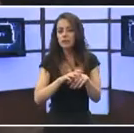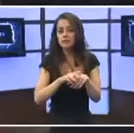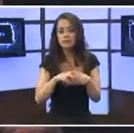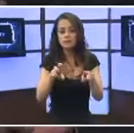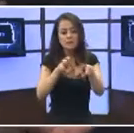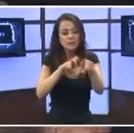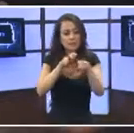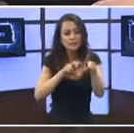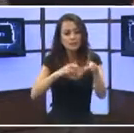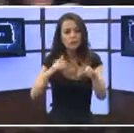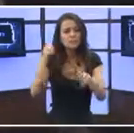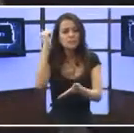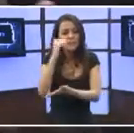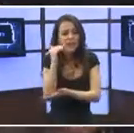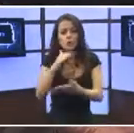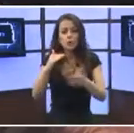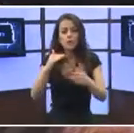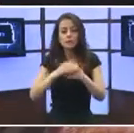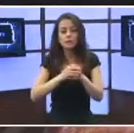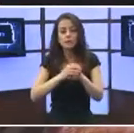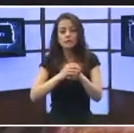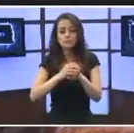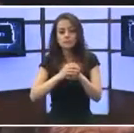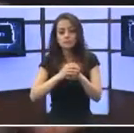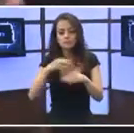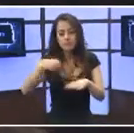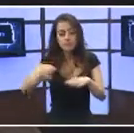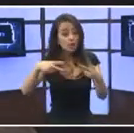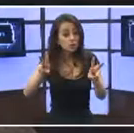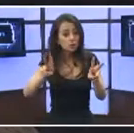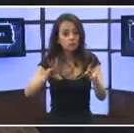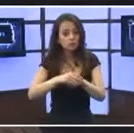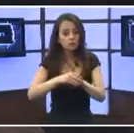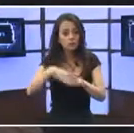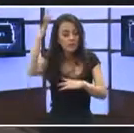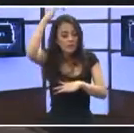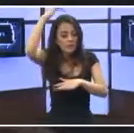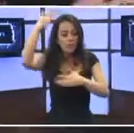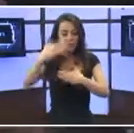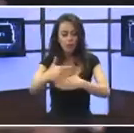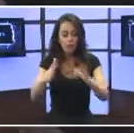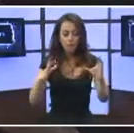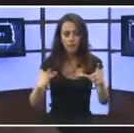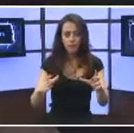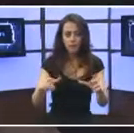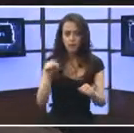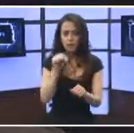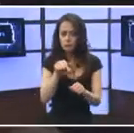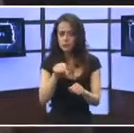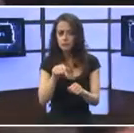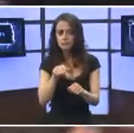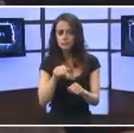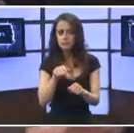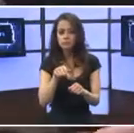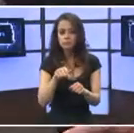metro istasyonlarında satış yerleri açıyorum onlara. Çok güzel. Bağcılar Süper. Meydan'da, Bağcılar Meydan'da onlara satış yeri koydum.